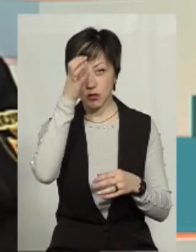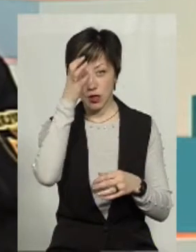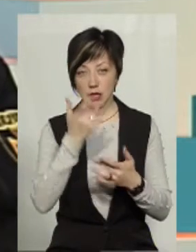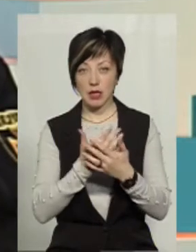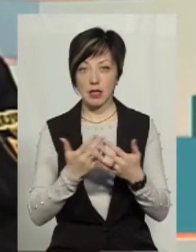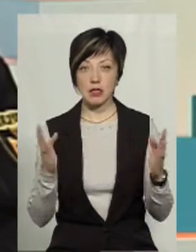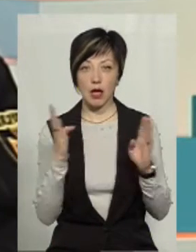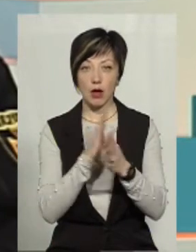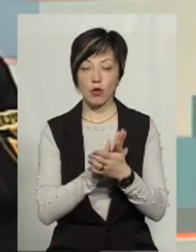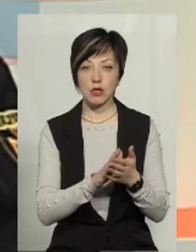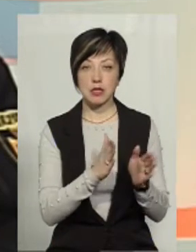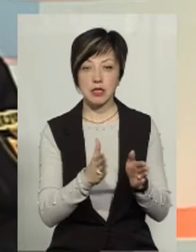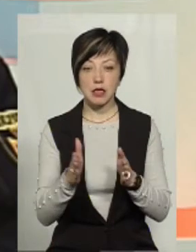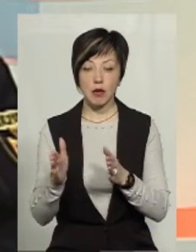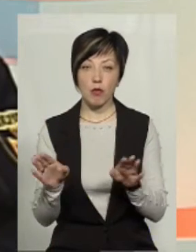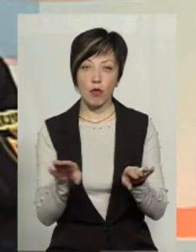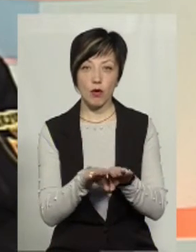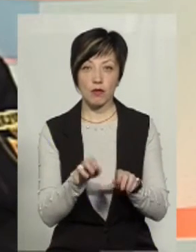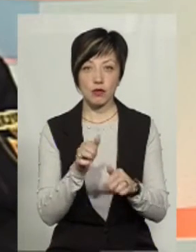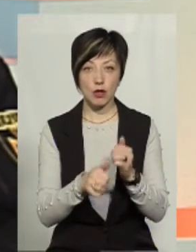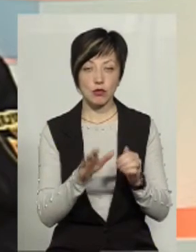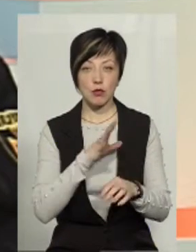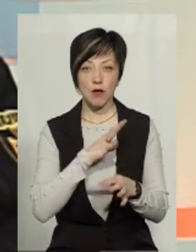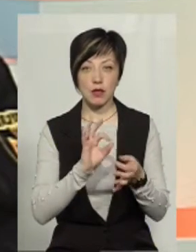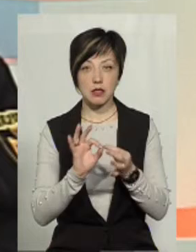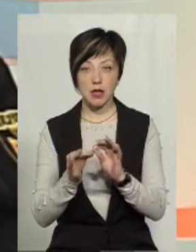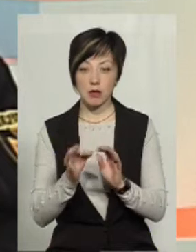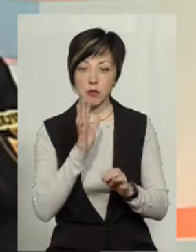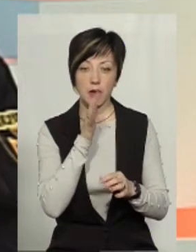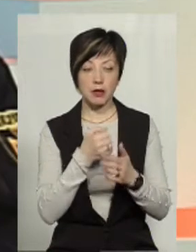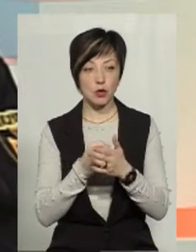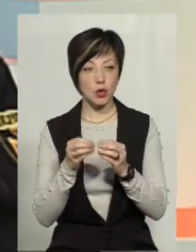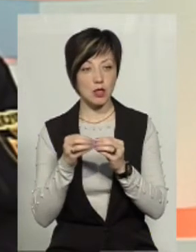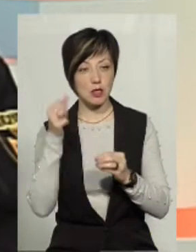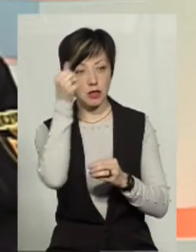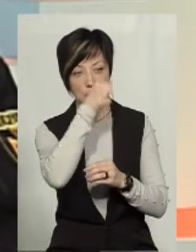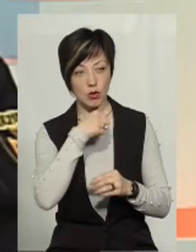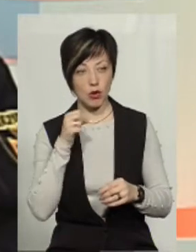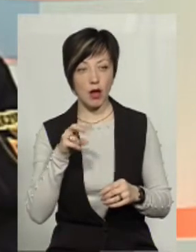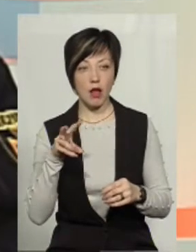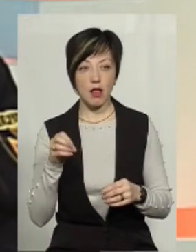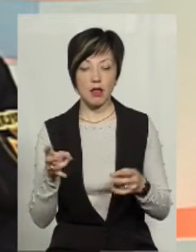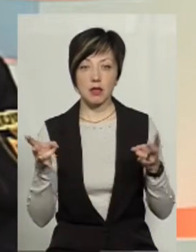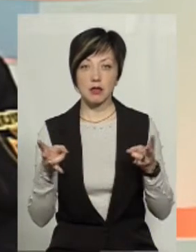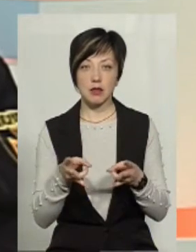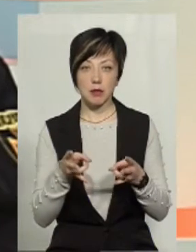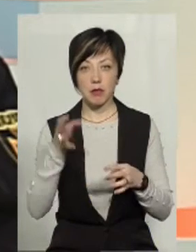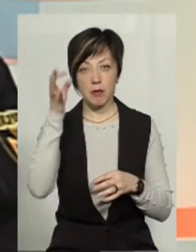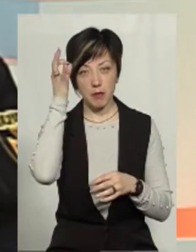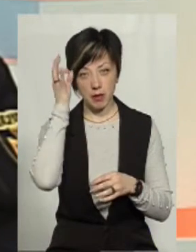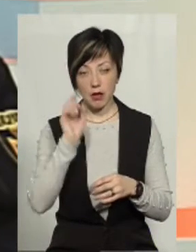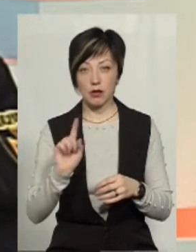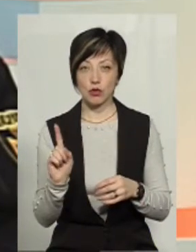різних екосистемах, тому що їх порівнювати часто буває складно. Від 5 до 10 років. Але слід пам'ятати про те,